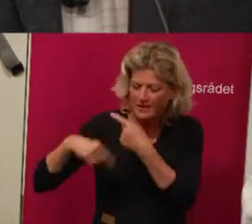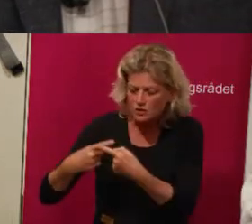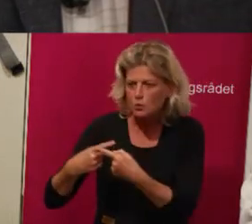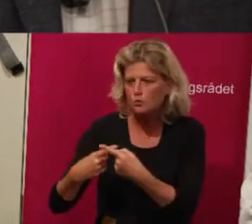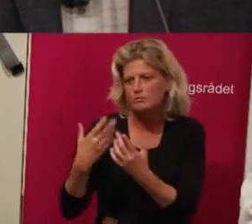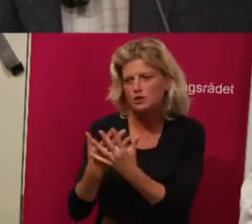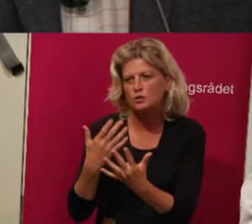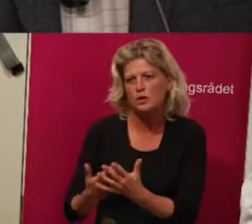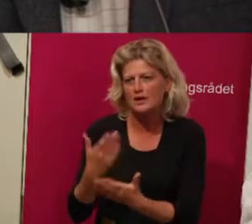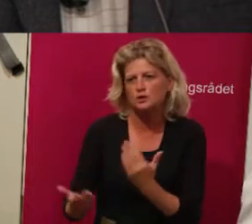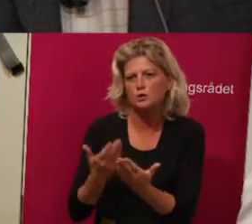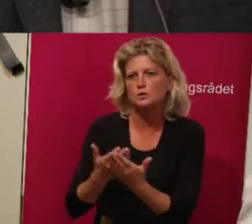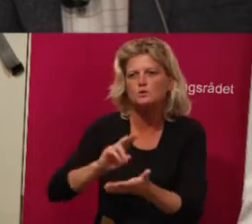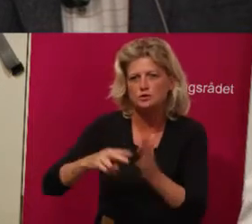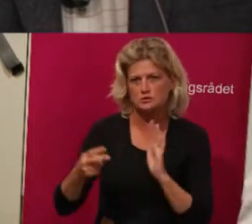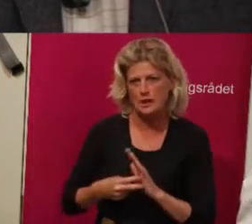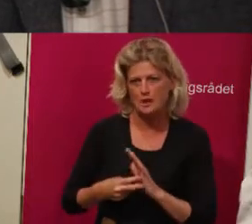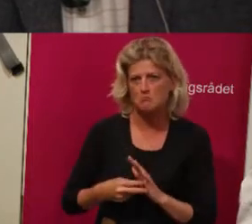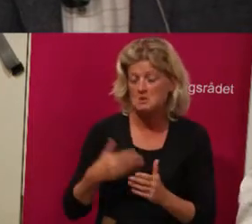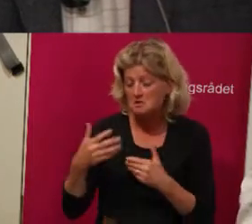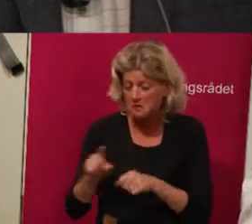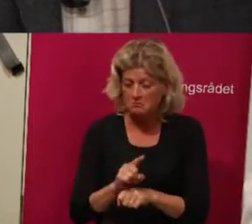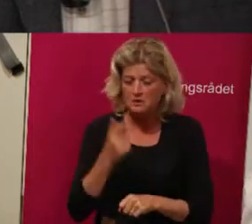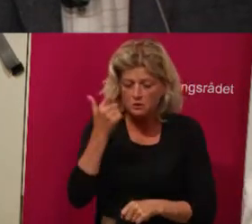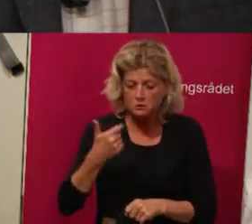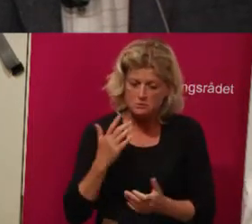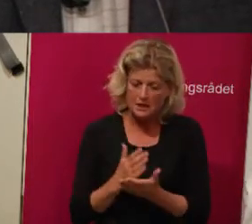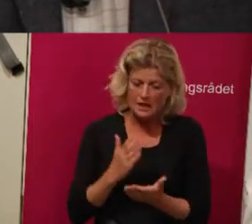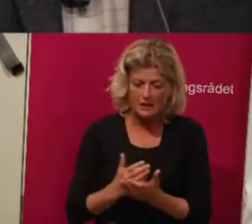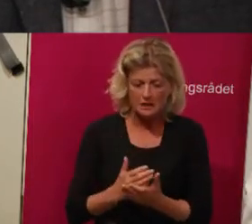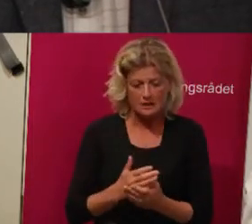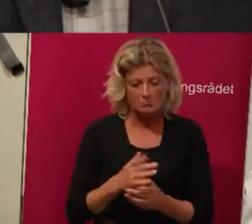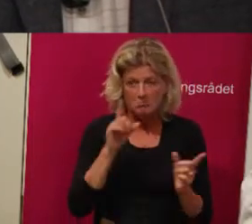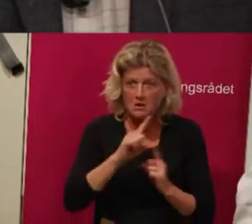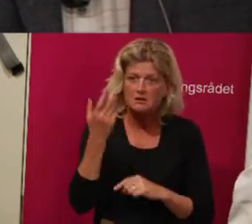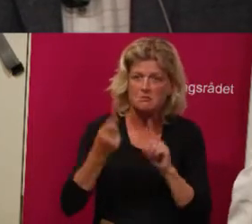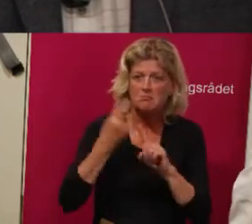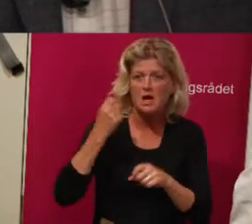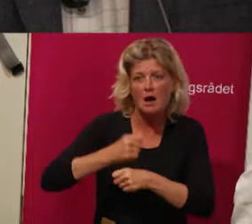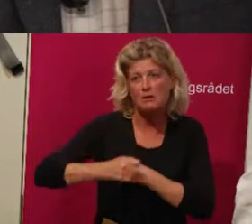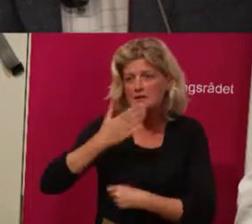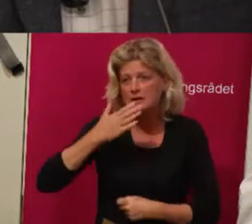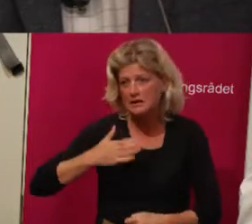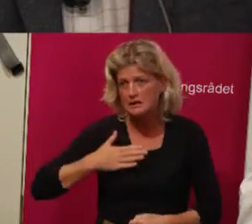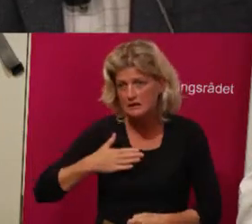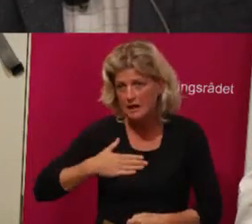Det finns liksom, ja, människor skulle kunna arbeta ideellt, men svenskar arbetar väldigt mycket.